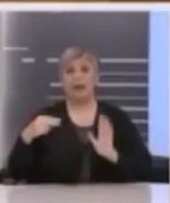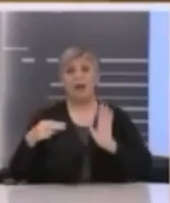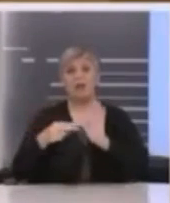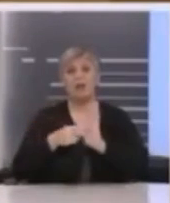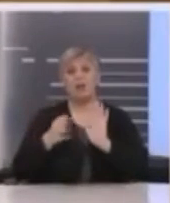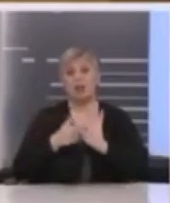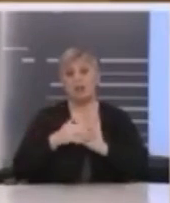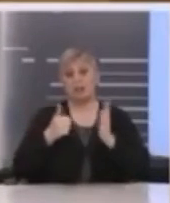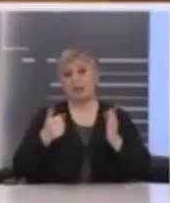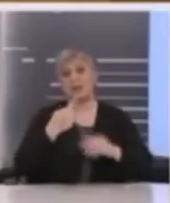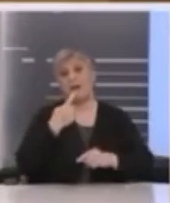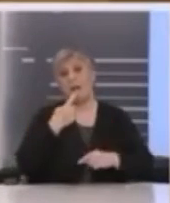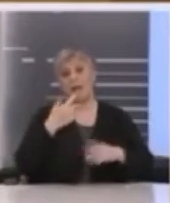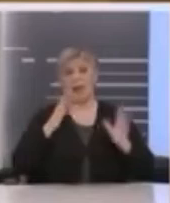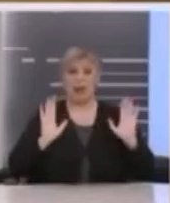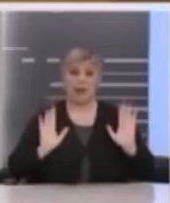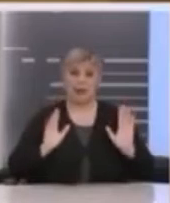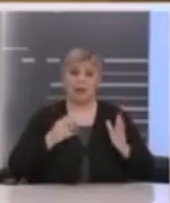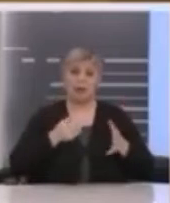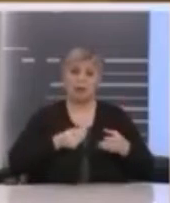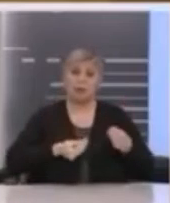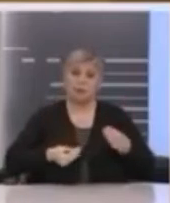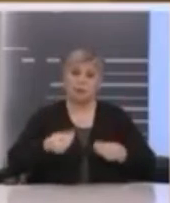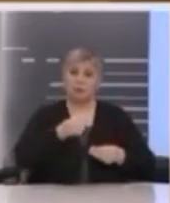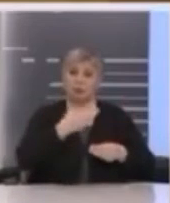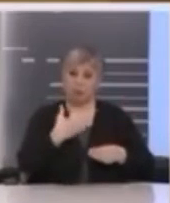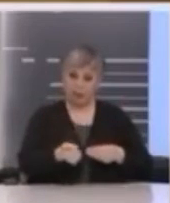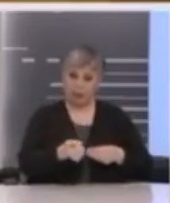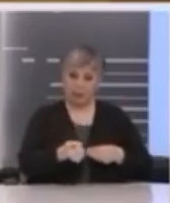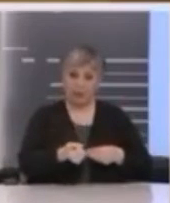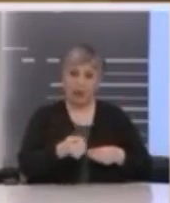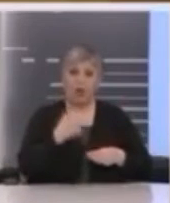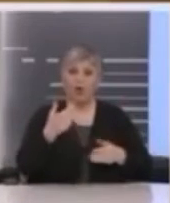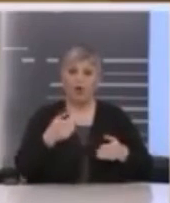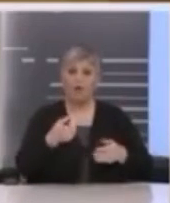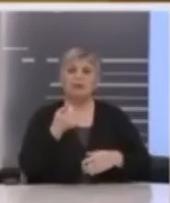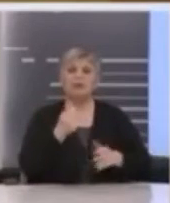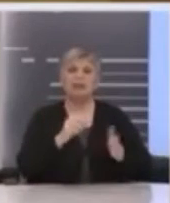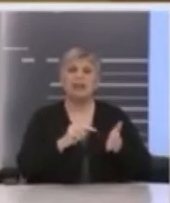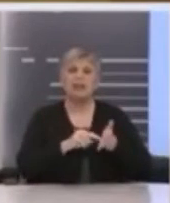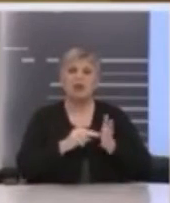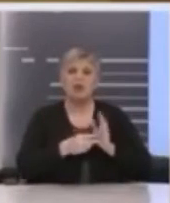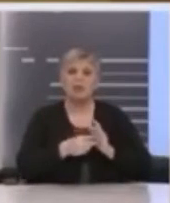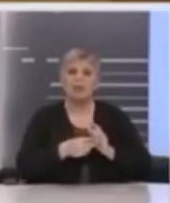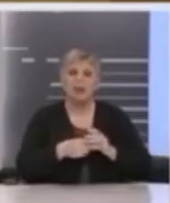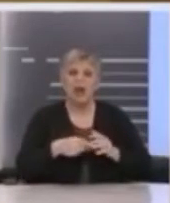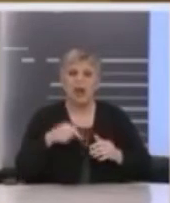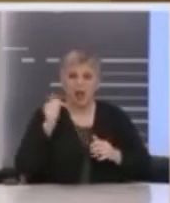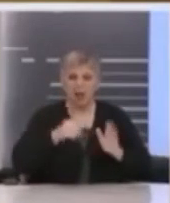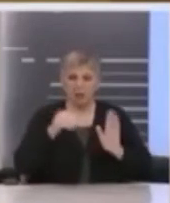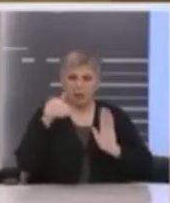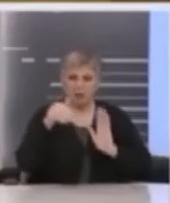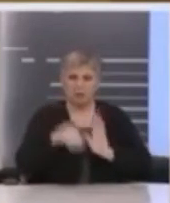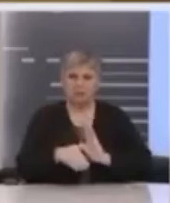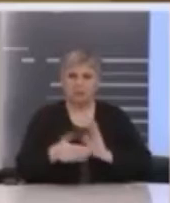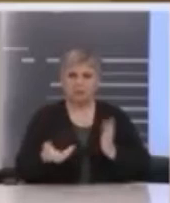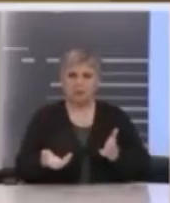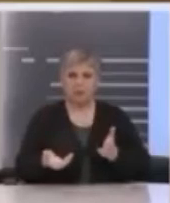τάχαμ δήθεν υπερπλεόνασμα με ύφεση, με μείον 0,2%.